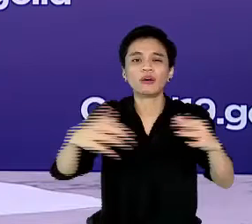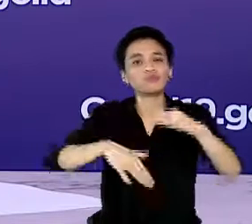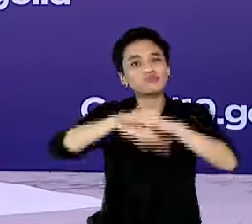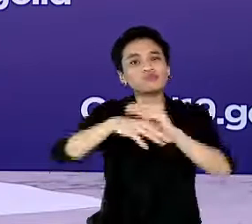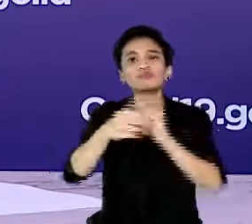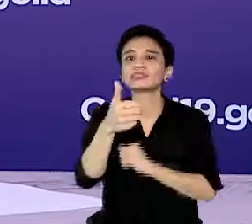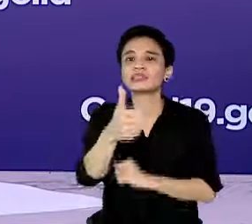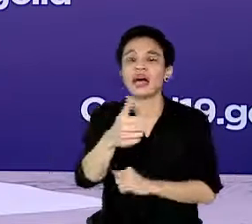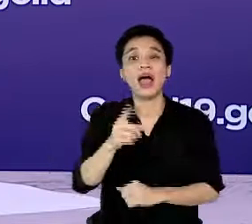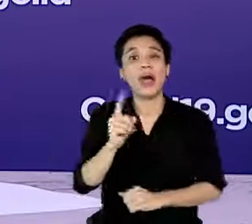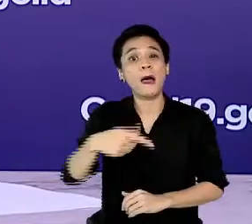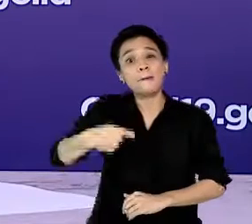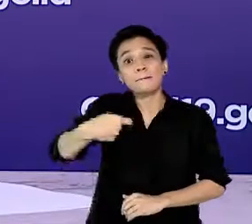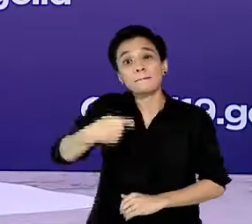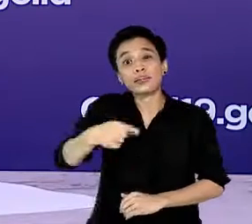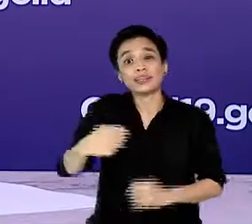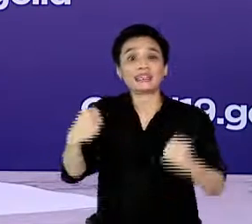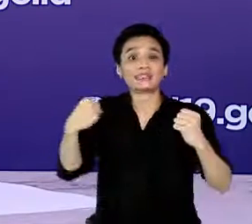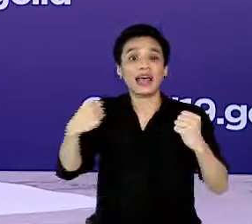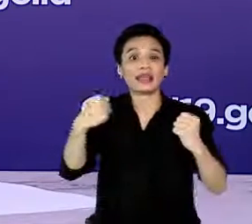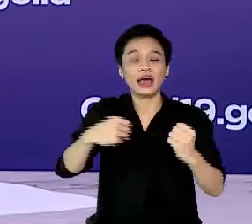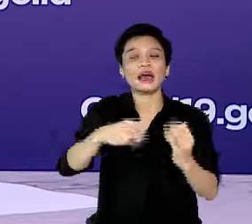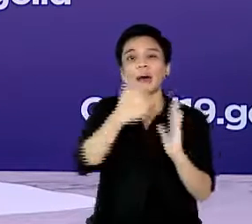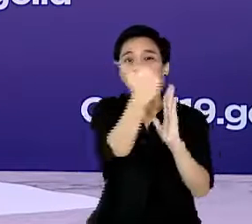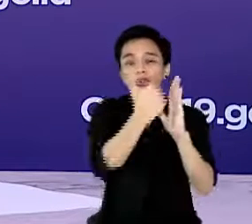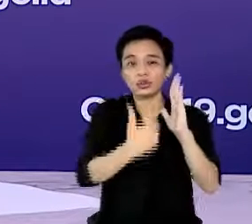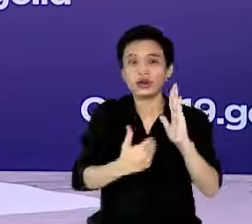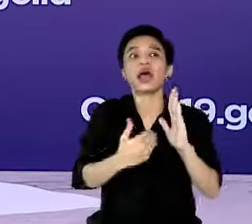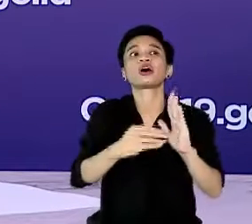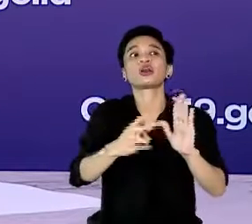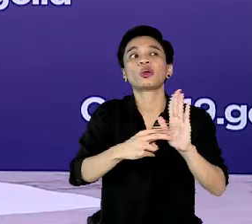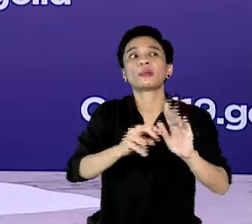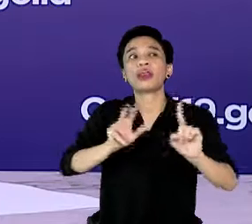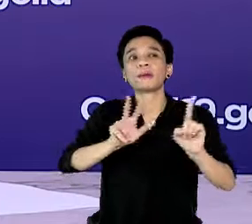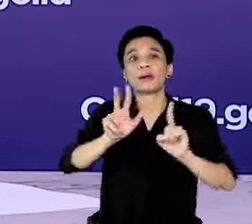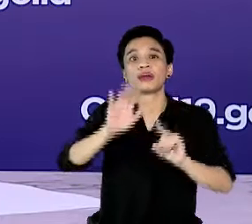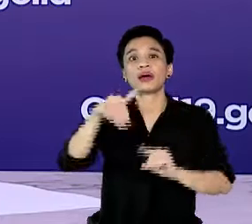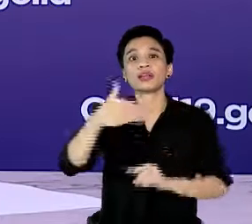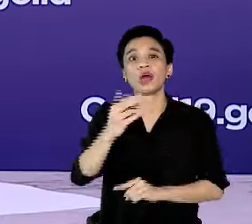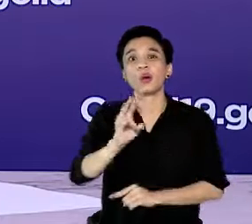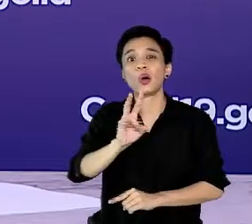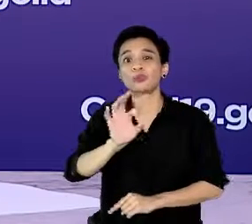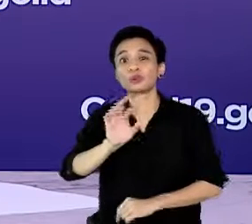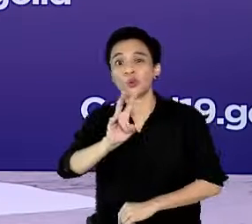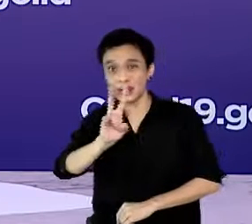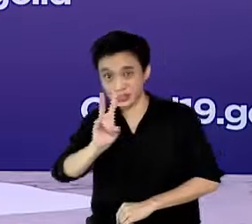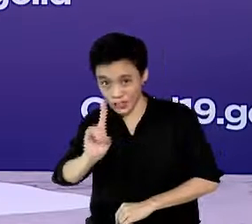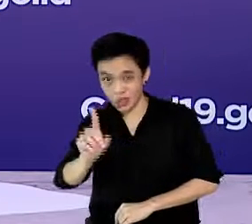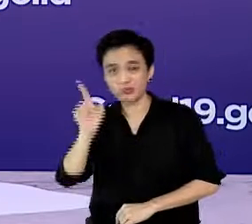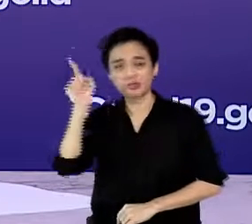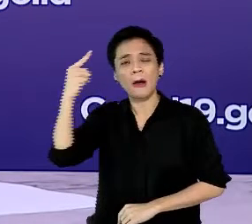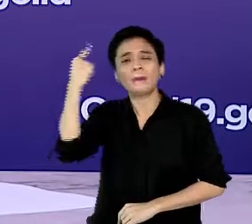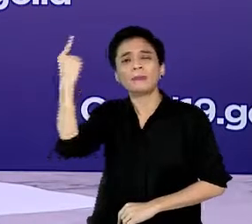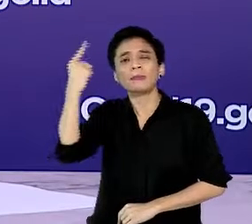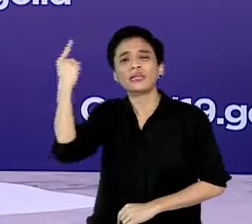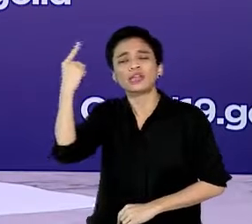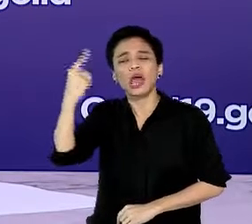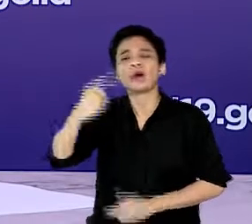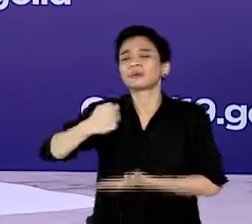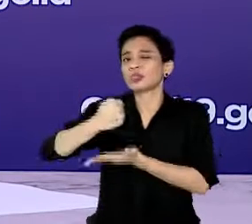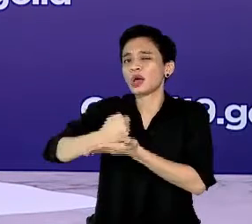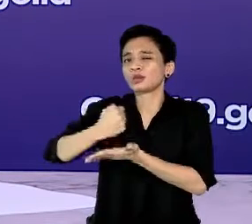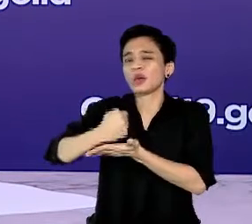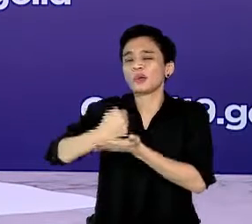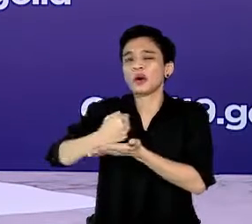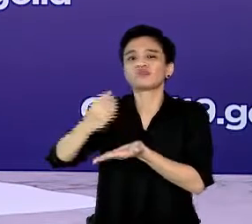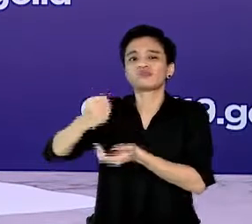peraturan Menteri Kesehatan Nomor 18 tahun 2021 pemerintah juga bertanggungjawab dalam membiayai penanganan